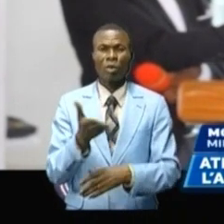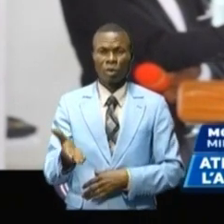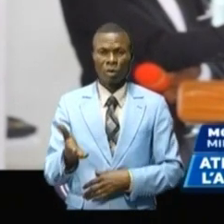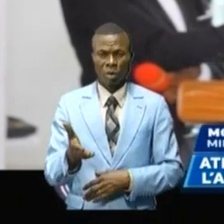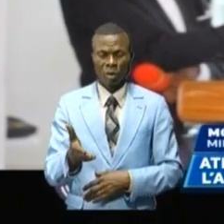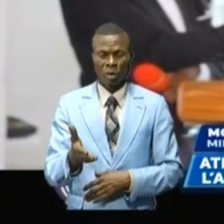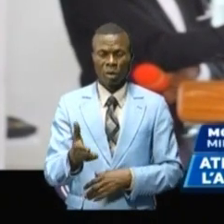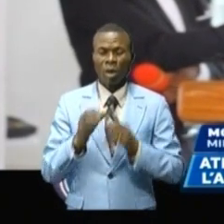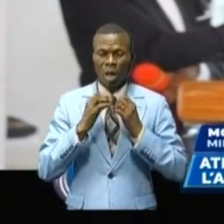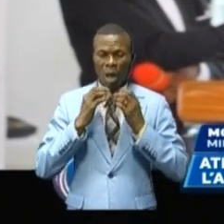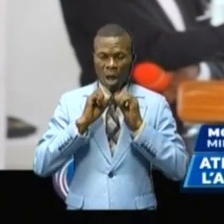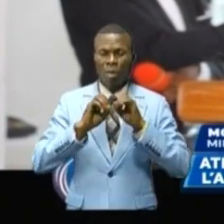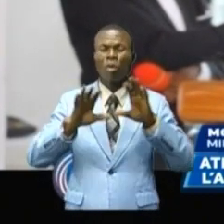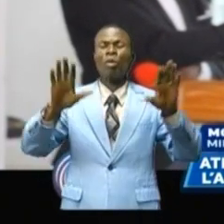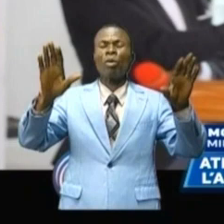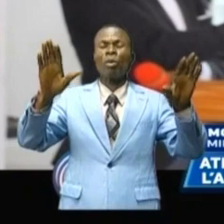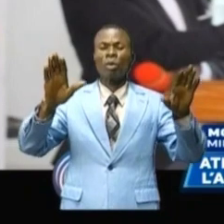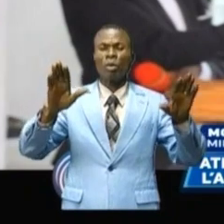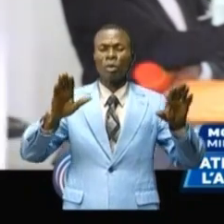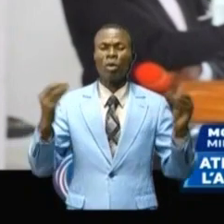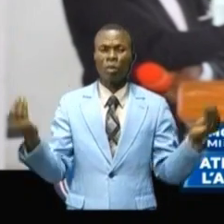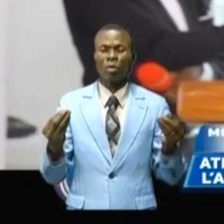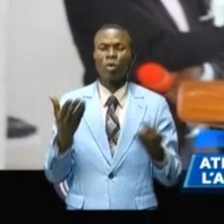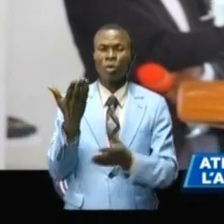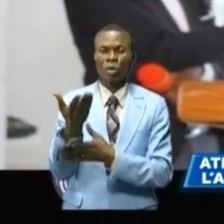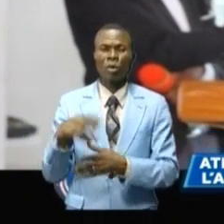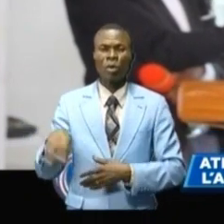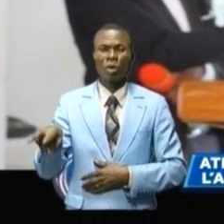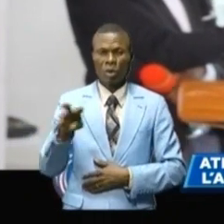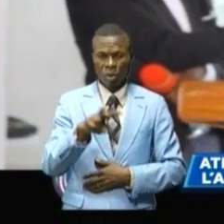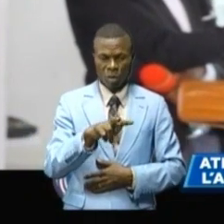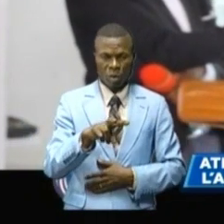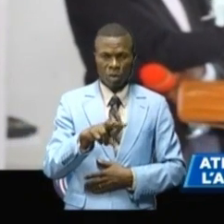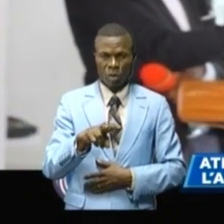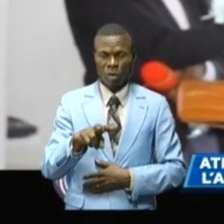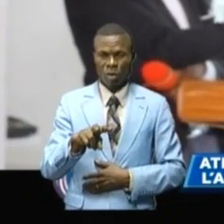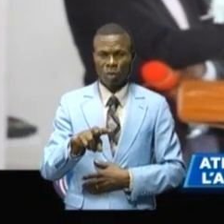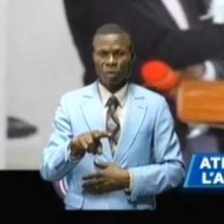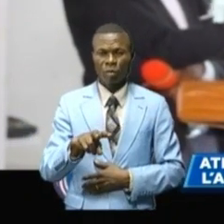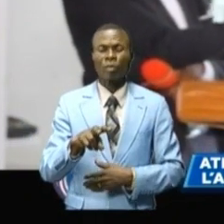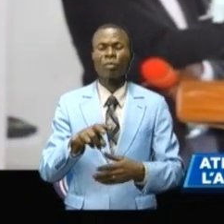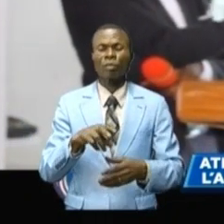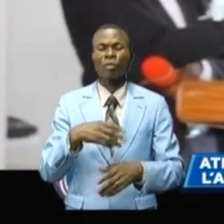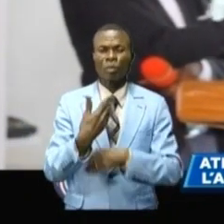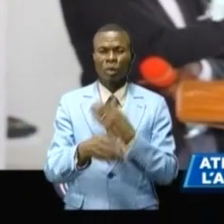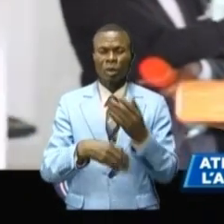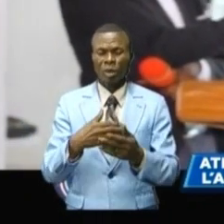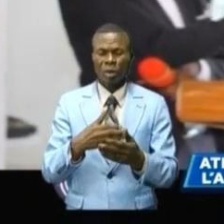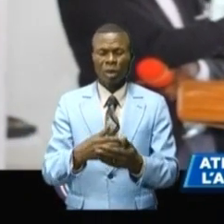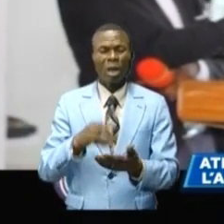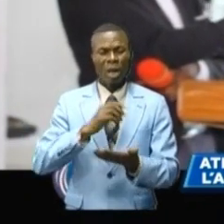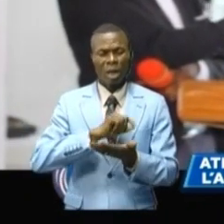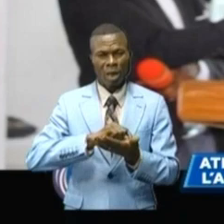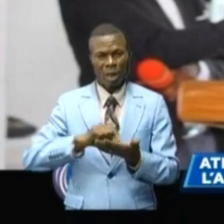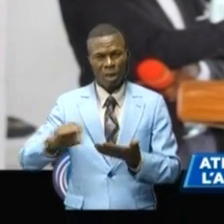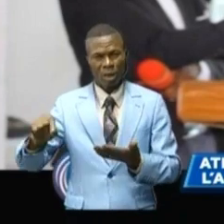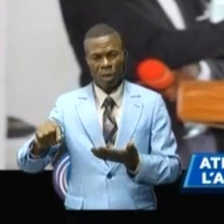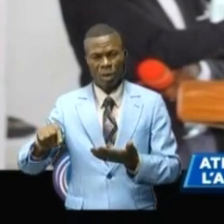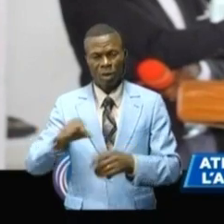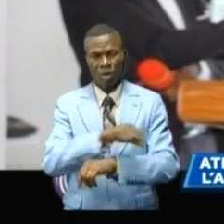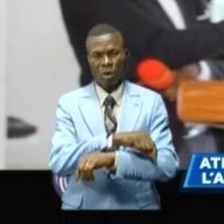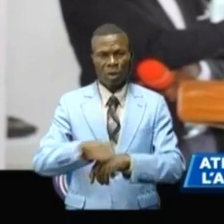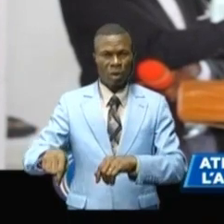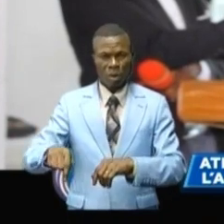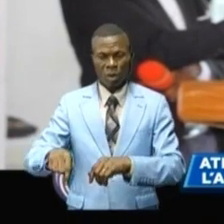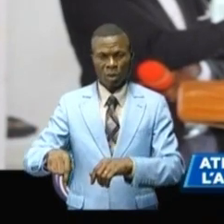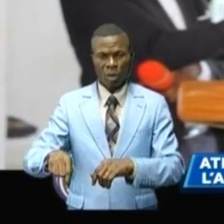faire encore mieux. C'est pourquoi je vous recommande prestement d'officialiser la disparition de la direction des